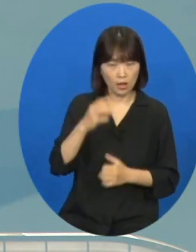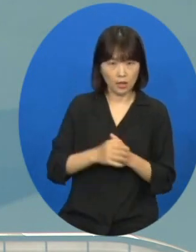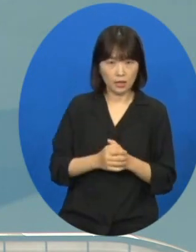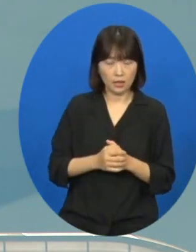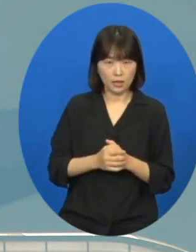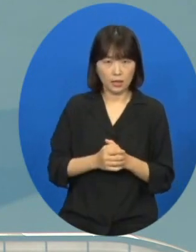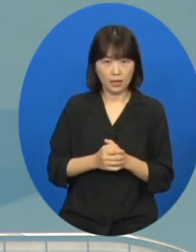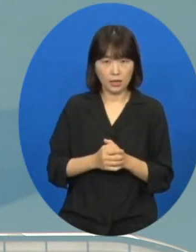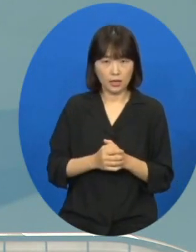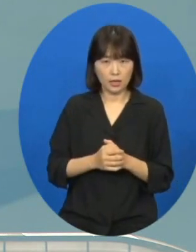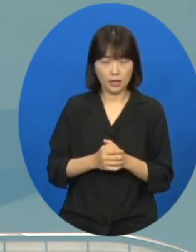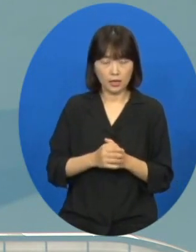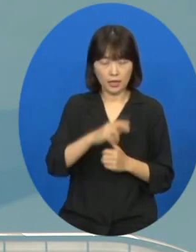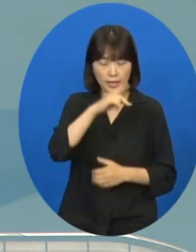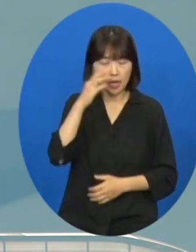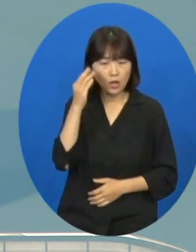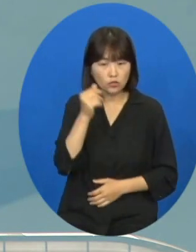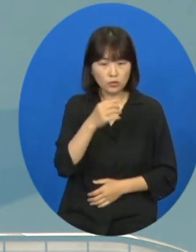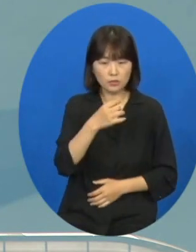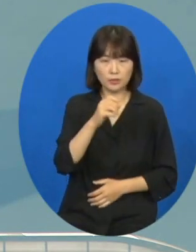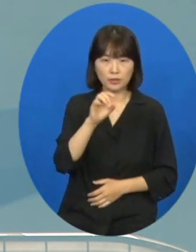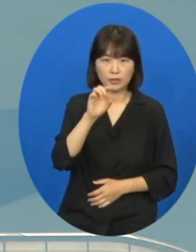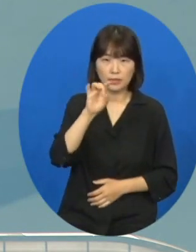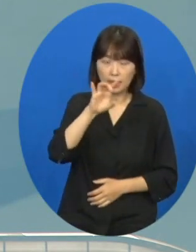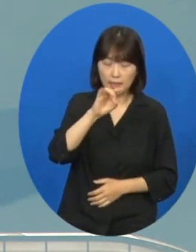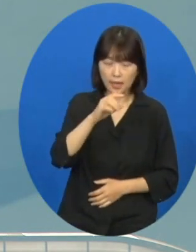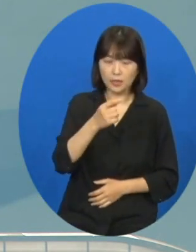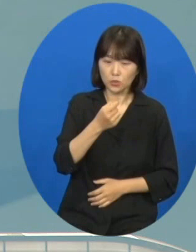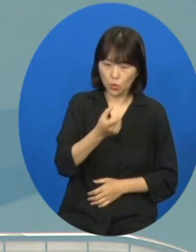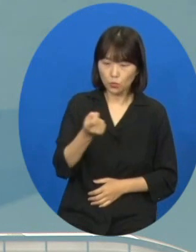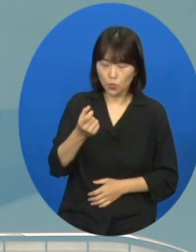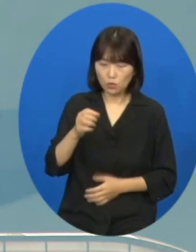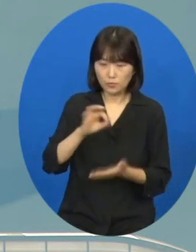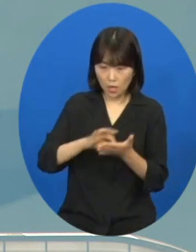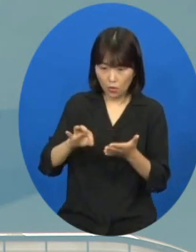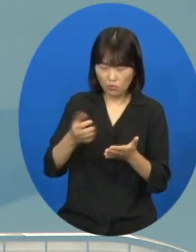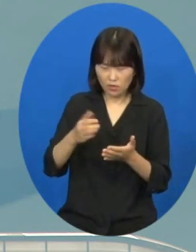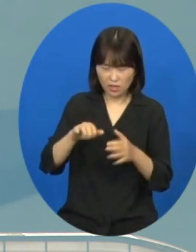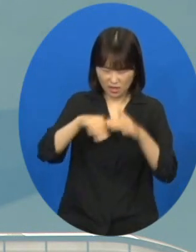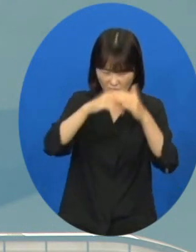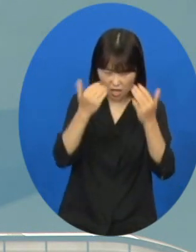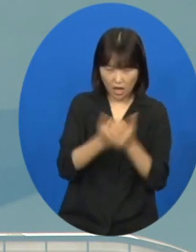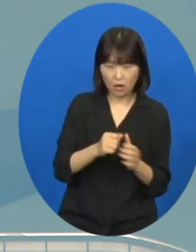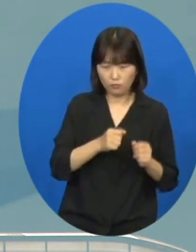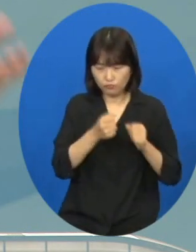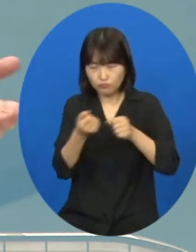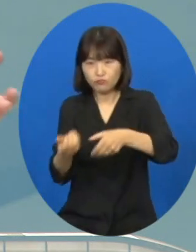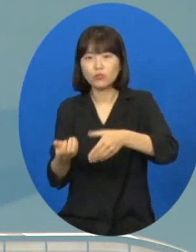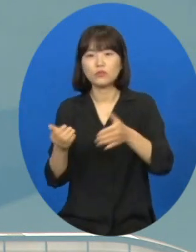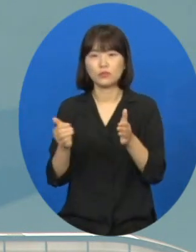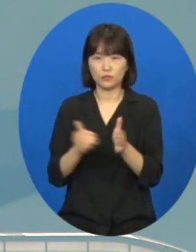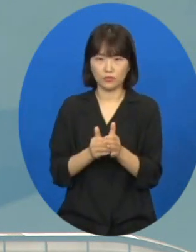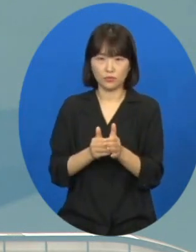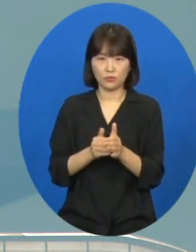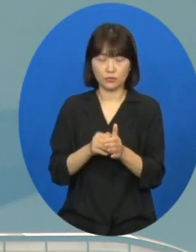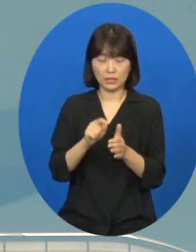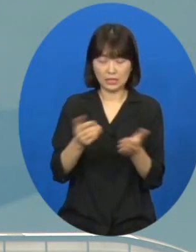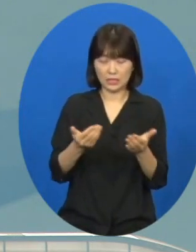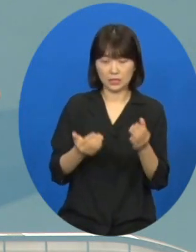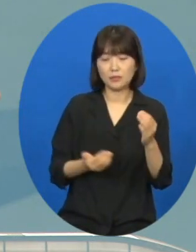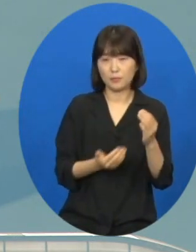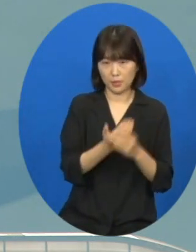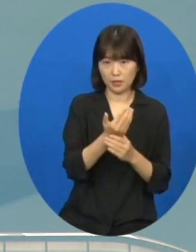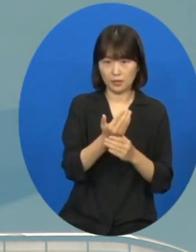쓰는 거죠. 그런데 그걸 예수님의 발에다가 그냥 다 부어버렸어요. 이런 일이 있었다는